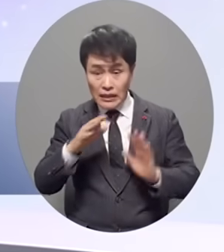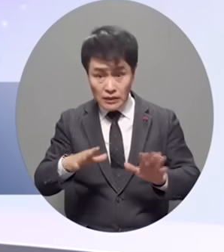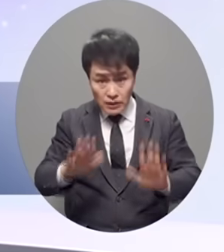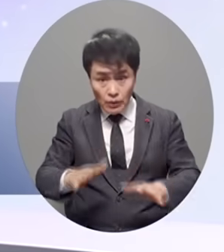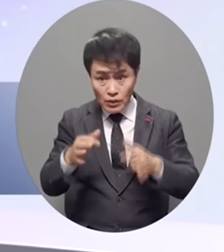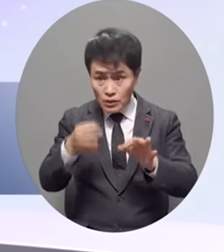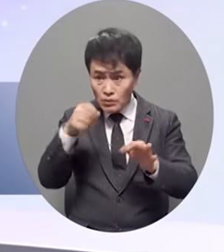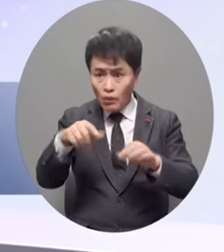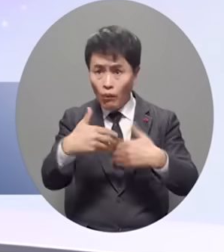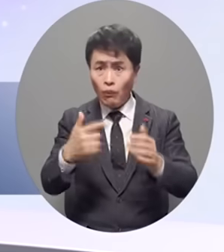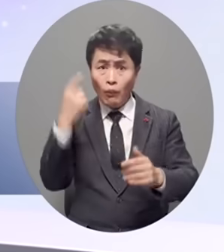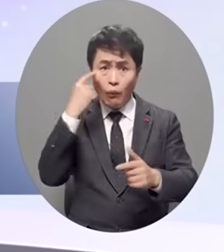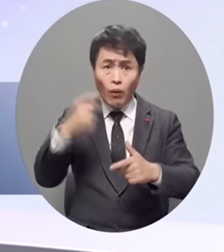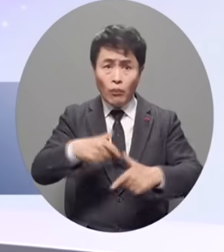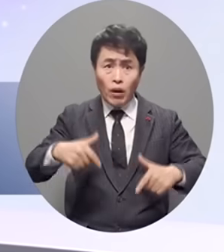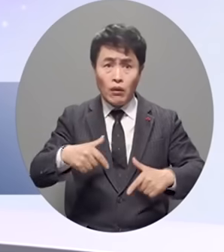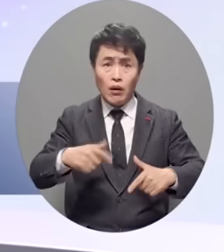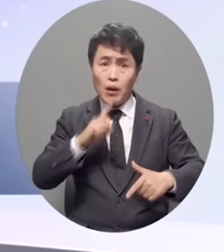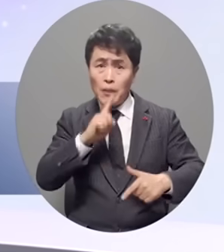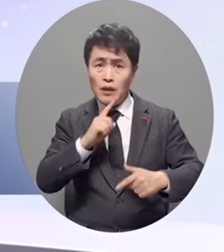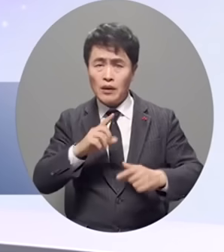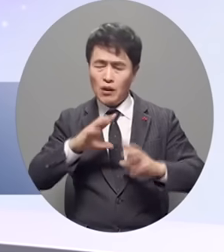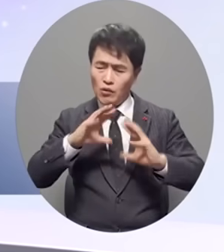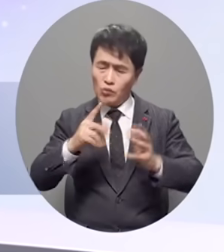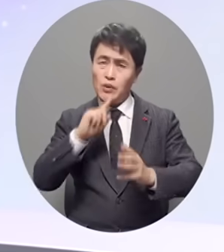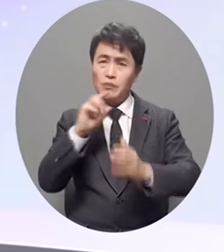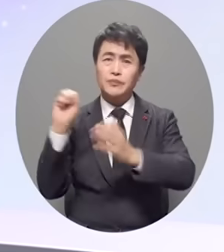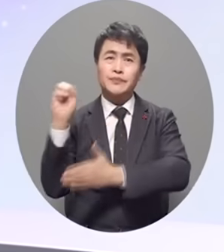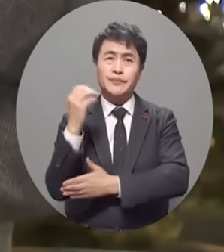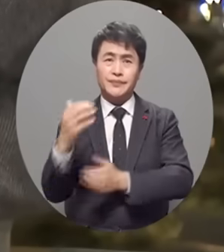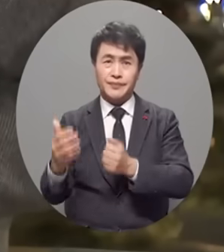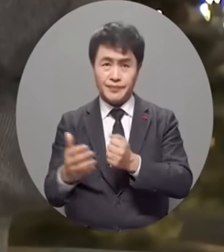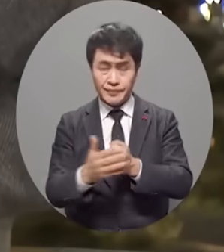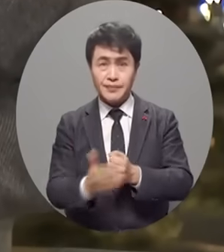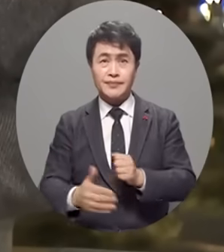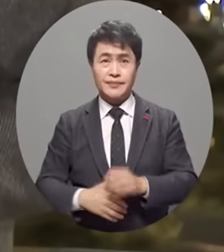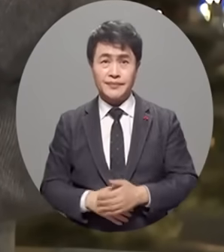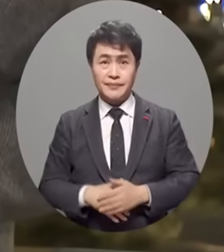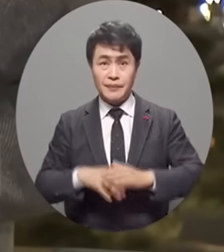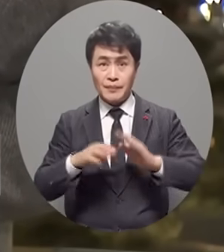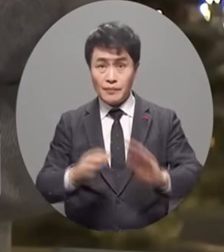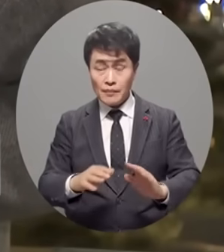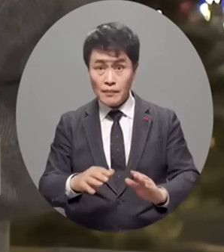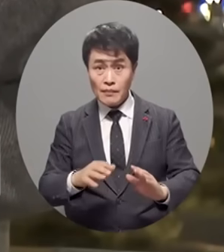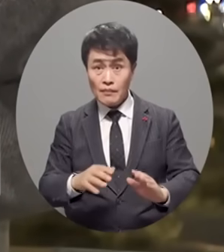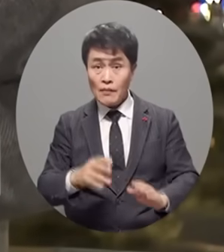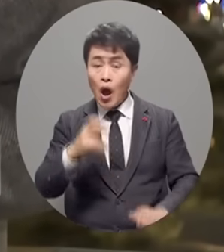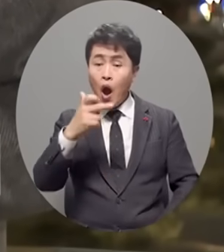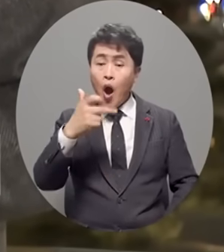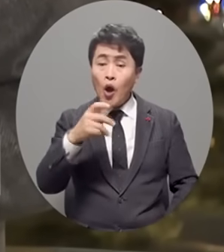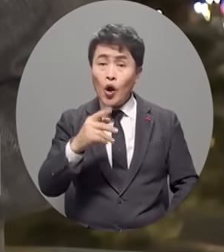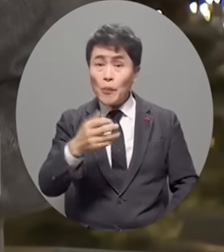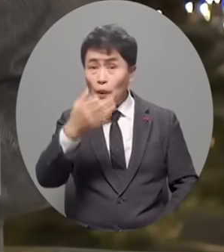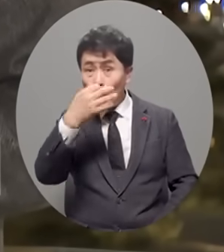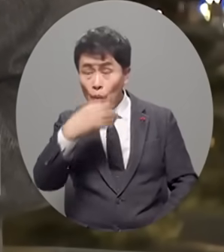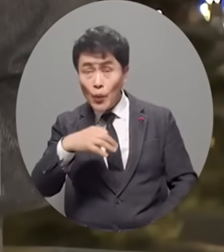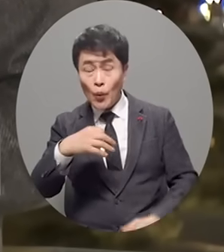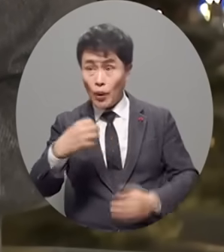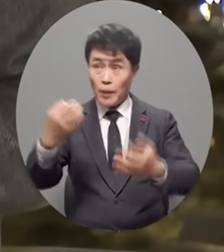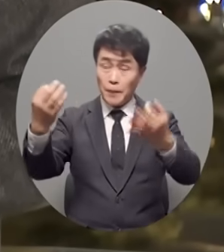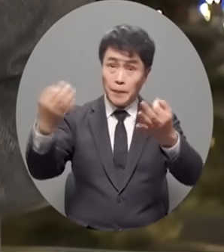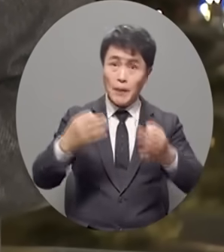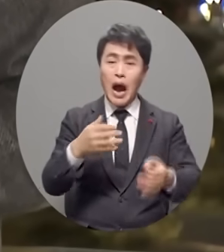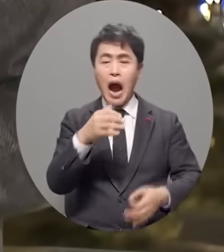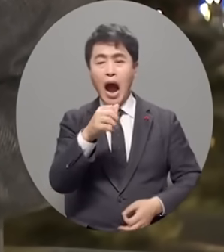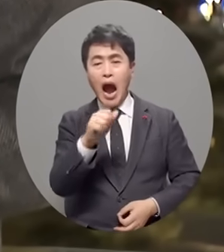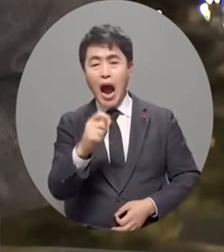왜 봐줘라고 얘기해? 이게 아마 국민 여론이 될 거거든요. 이른바 컨벤션 효과로 한껏 조명을 받고 있는